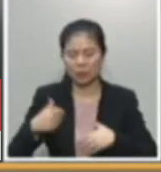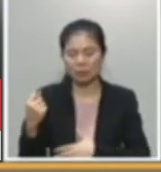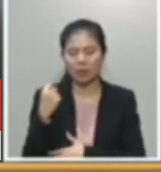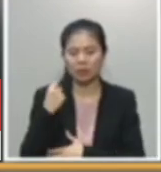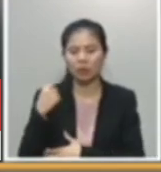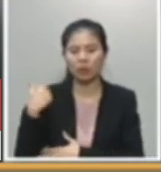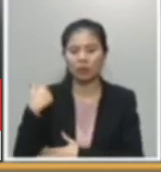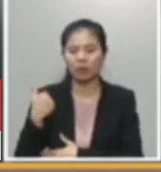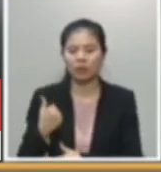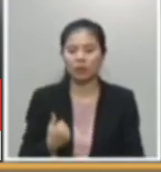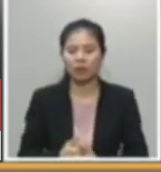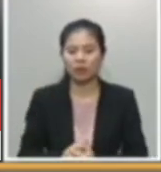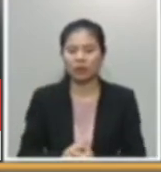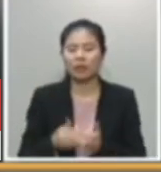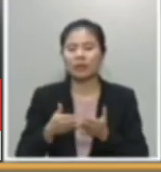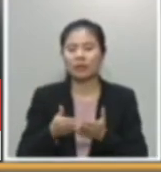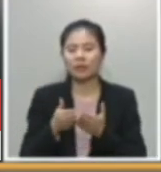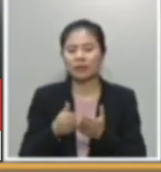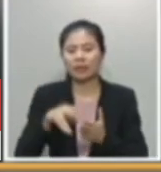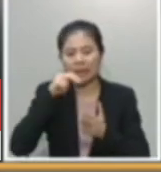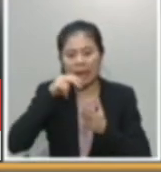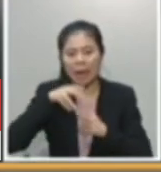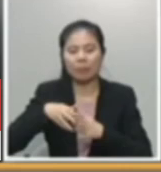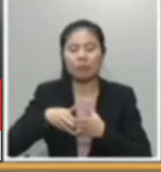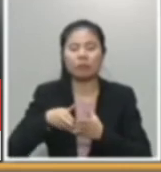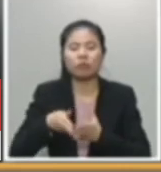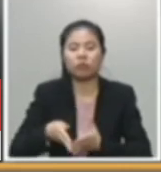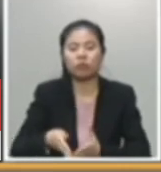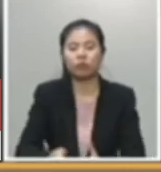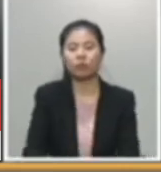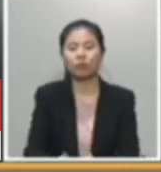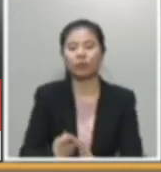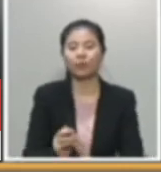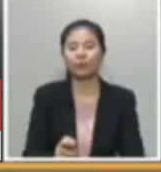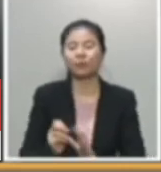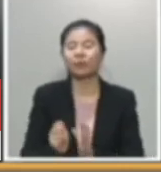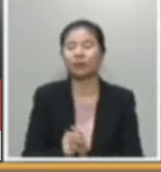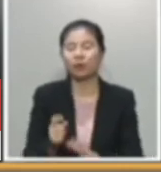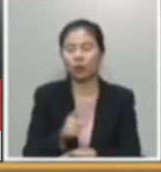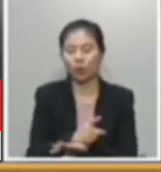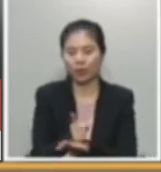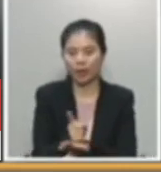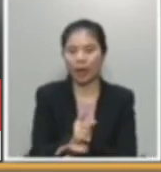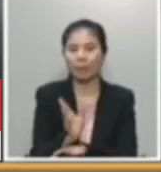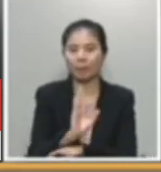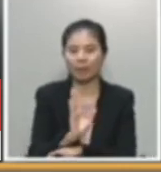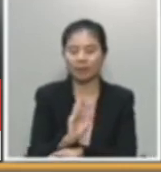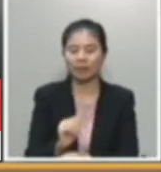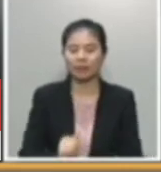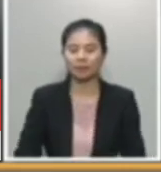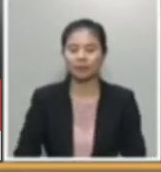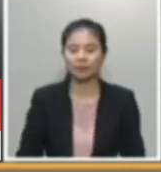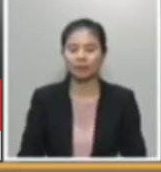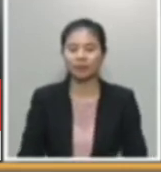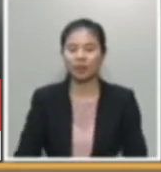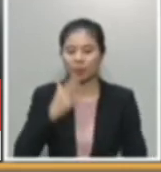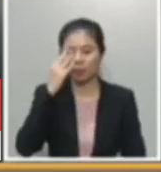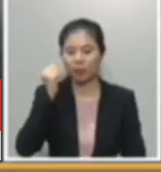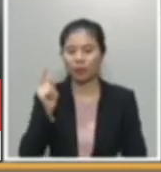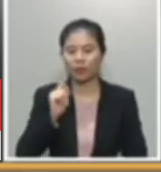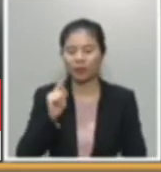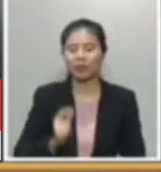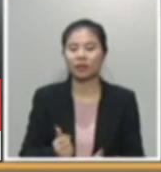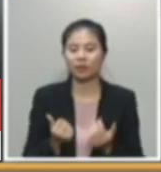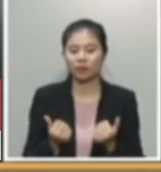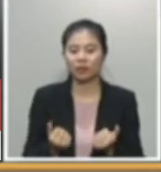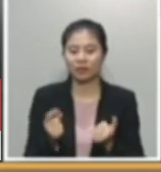าใช่เรือดำน้ำและรถถังไม่เพราะยุคส